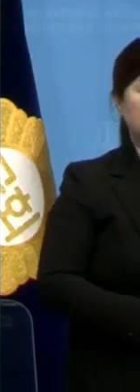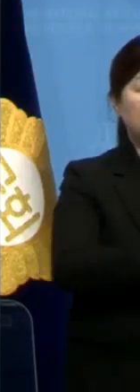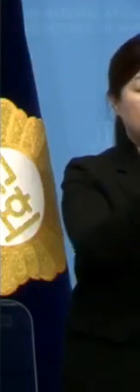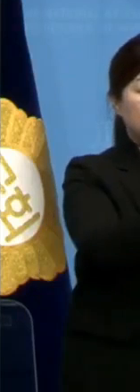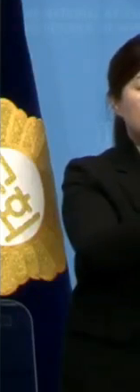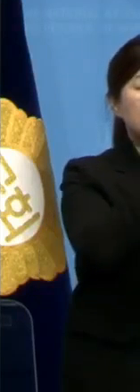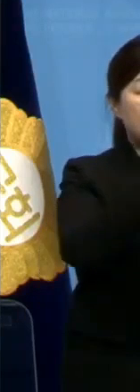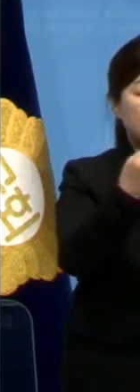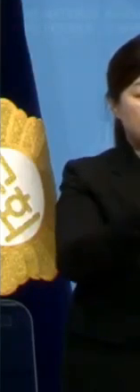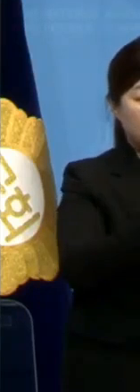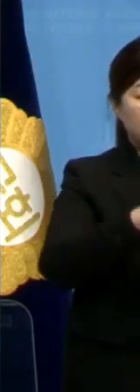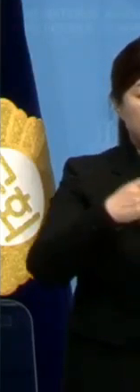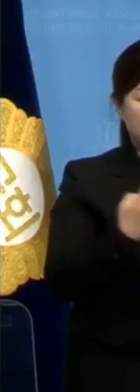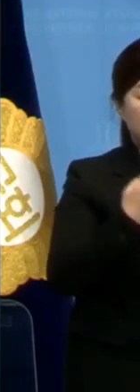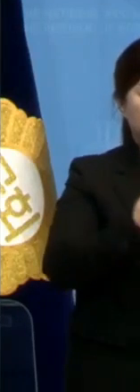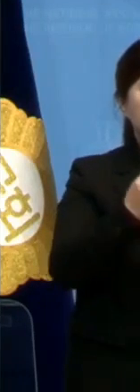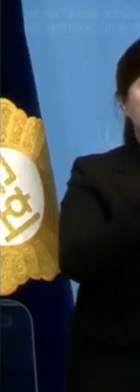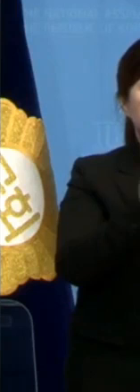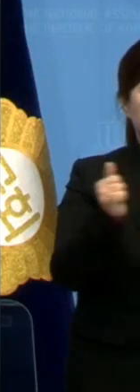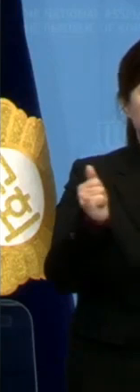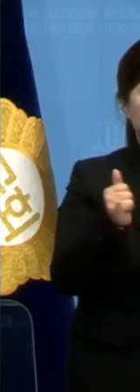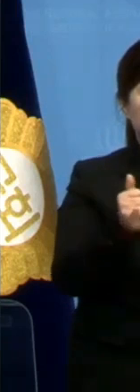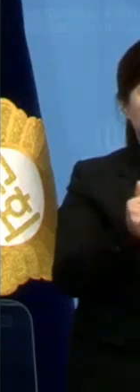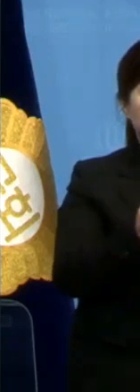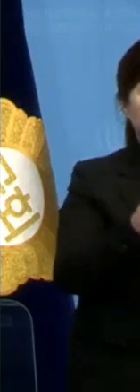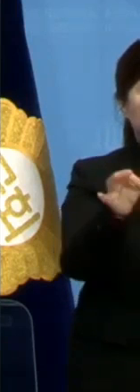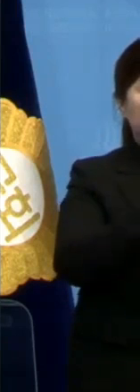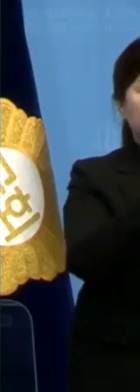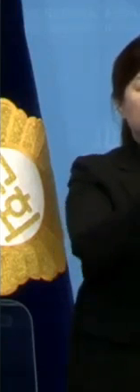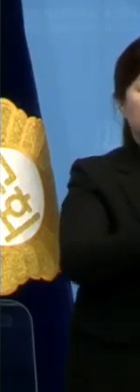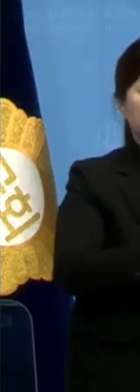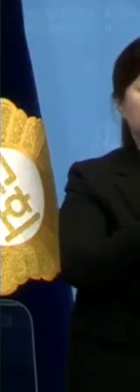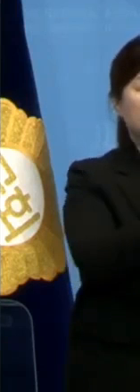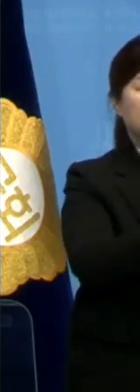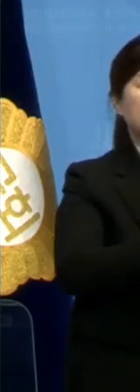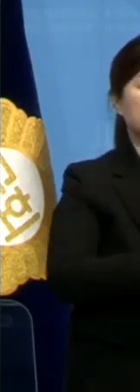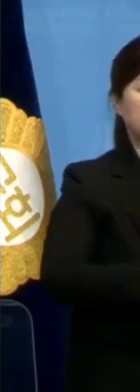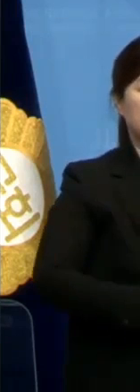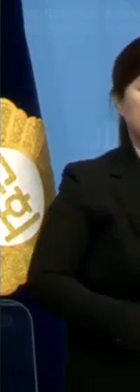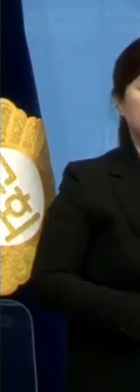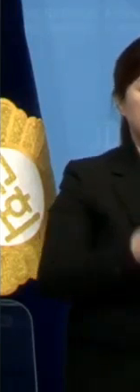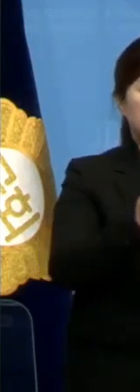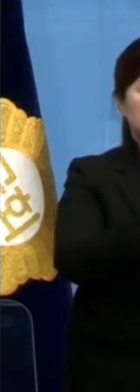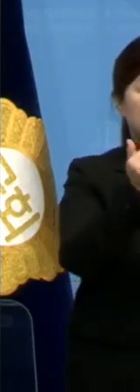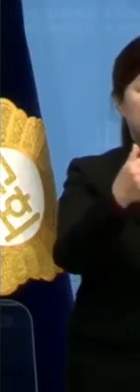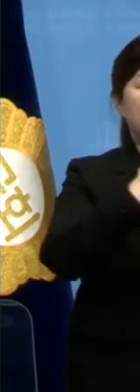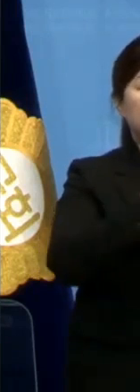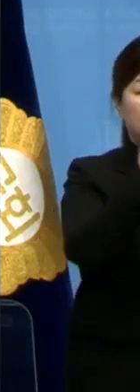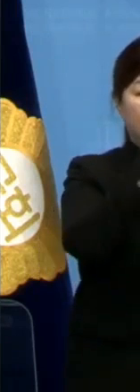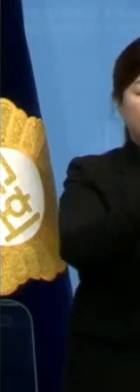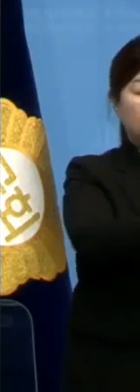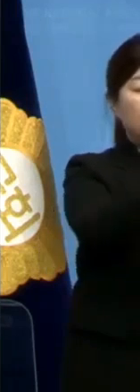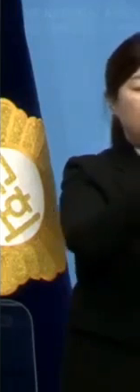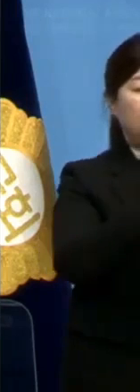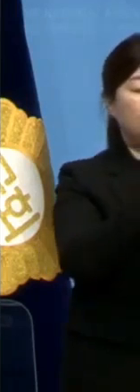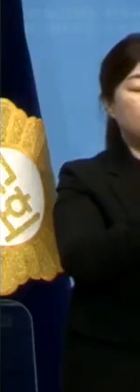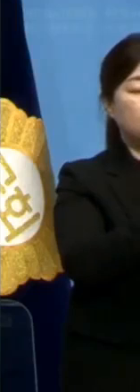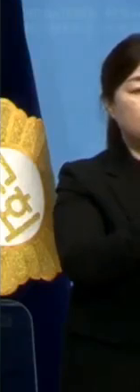중소기업 자영업자 영업중단 보상보험, 코로나19 시민안전보험 등을 도입하겠습니다. 이번에